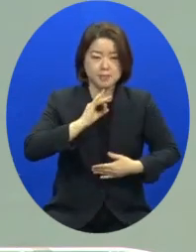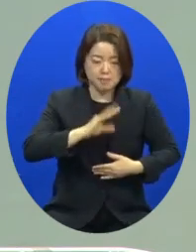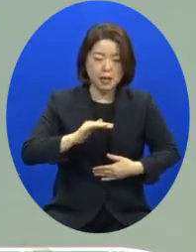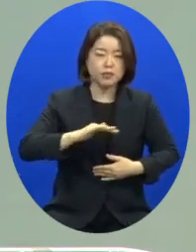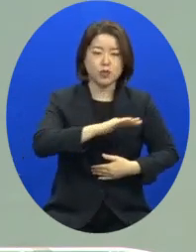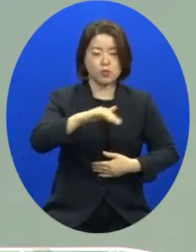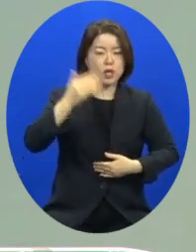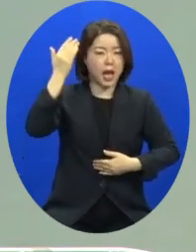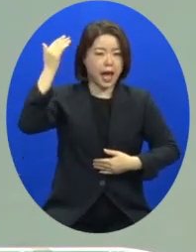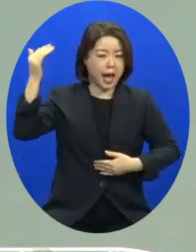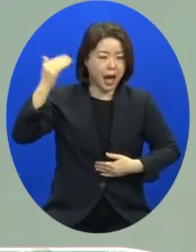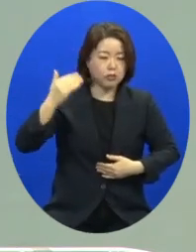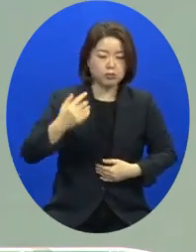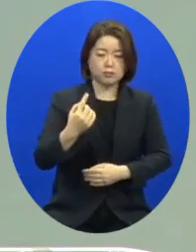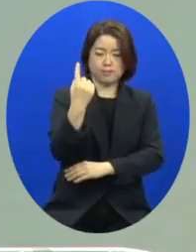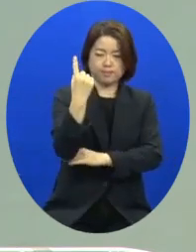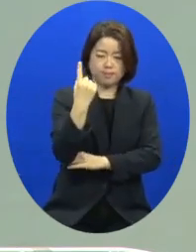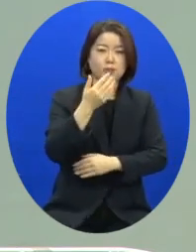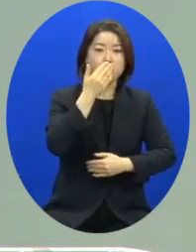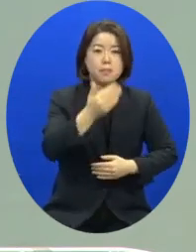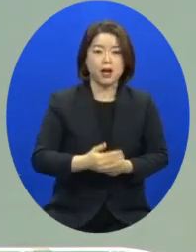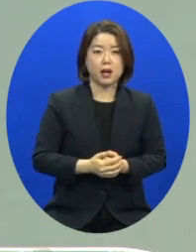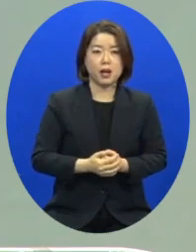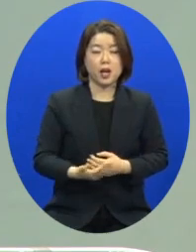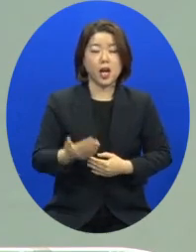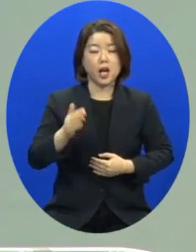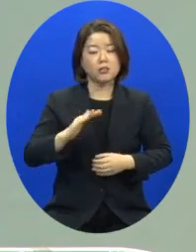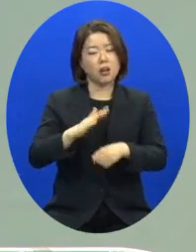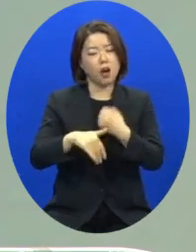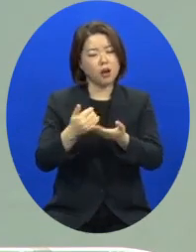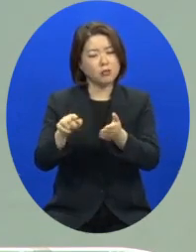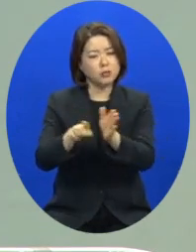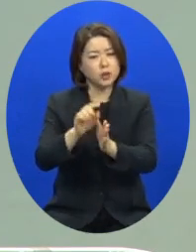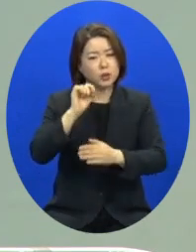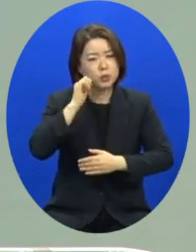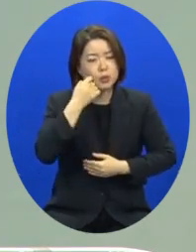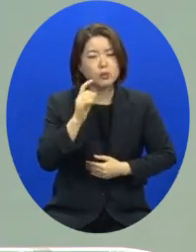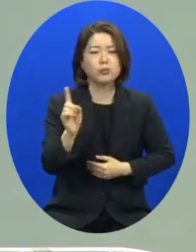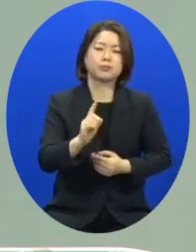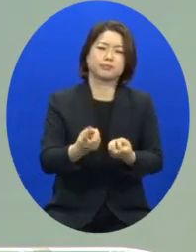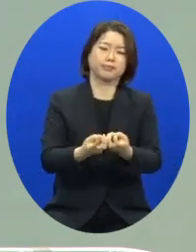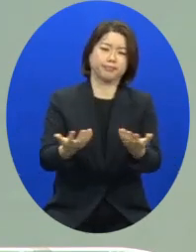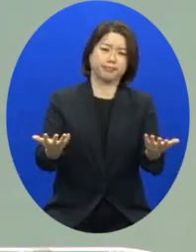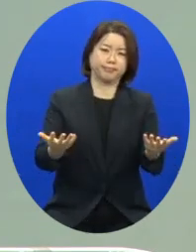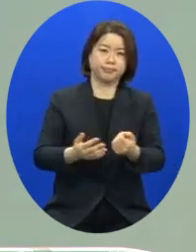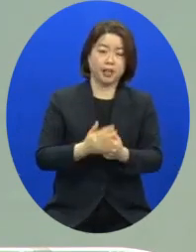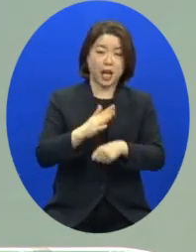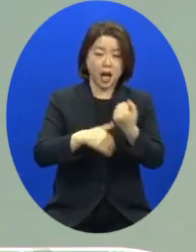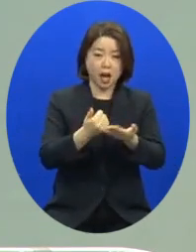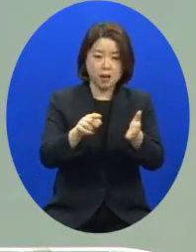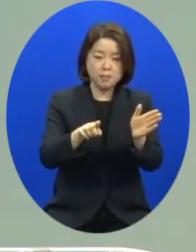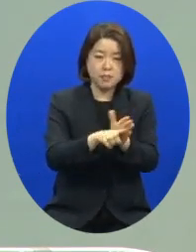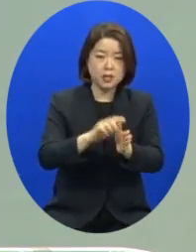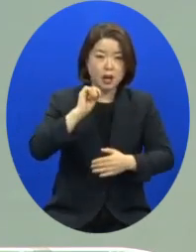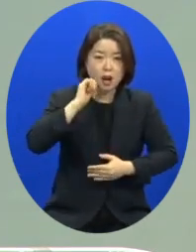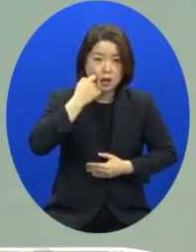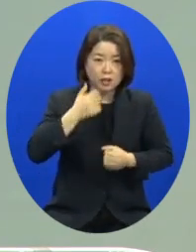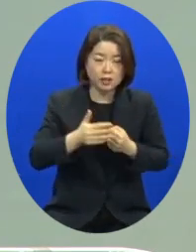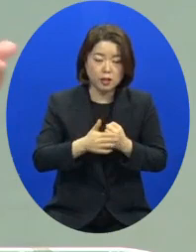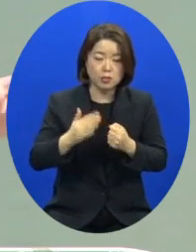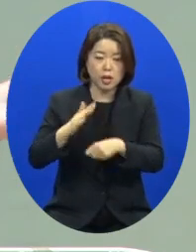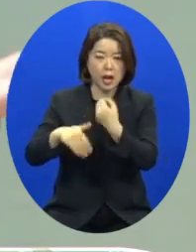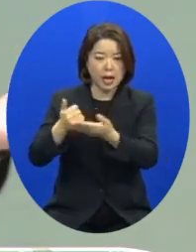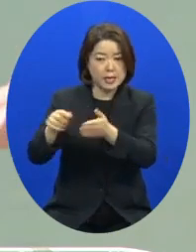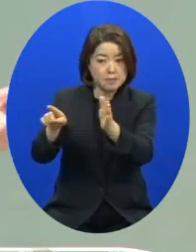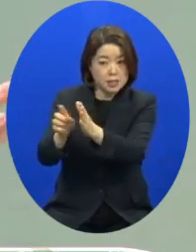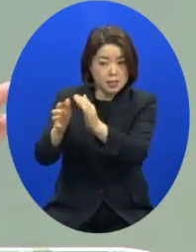수 있습니다. 그런데 하나님이 안 믿어지니 어떡합니까? 하나님이 안 믿어지니까 하나님을